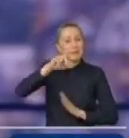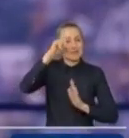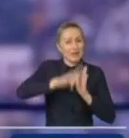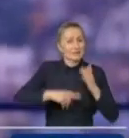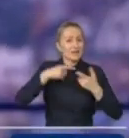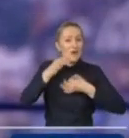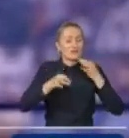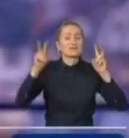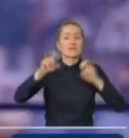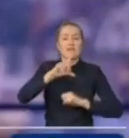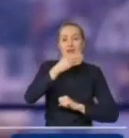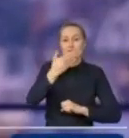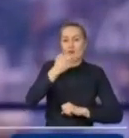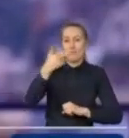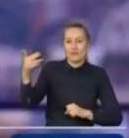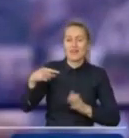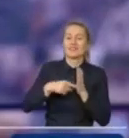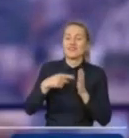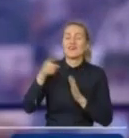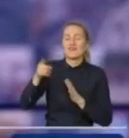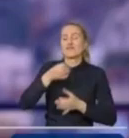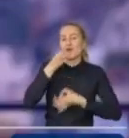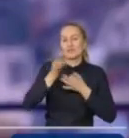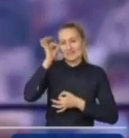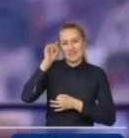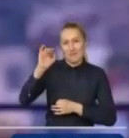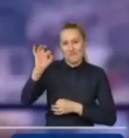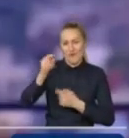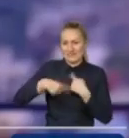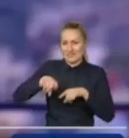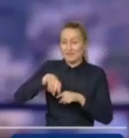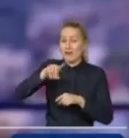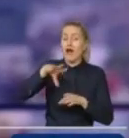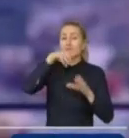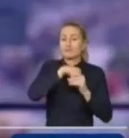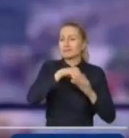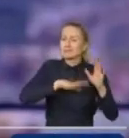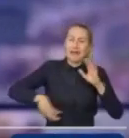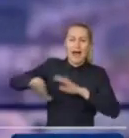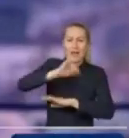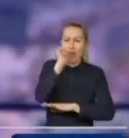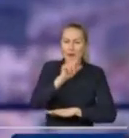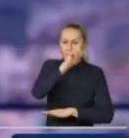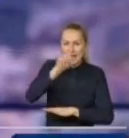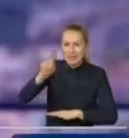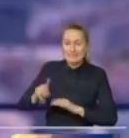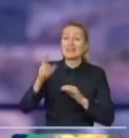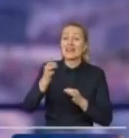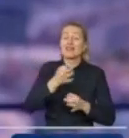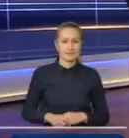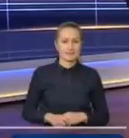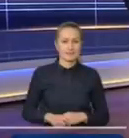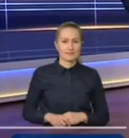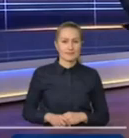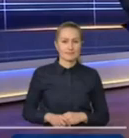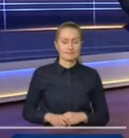Lemon Tree w wykonaniu niemieckiego zespołu Fool's Garden. Piosenka weszła do czołówek list przebojów w całej Europie, a więcej o niej opowie przebojowy Marek